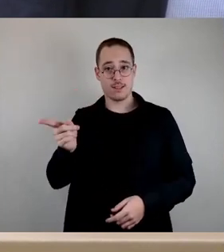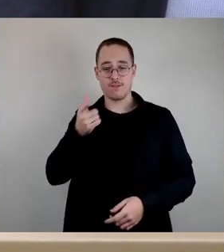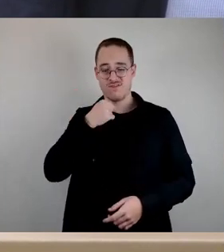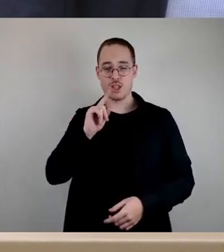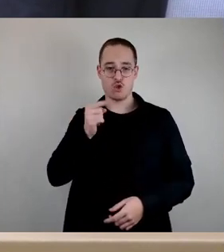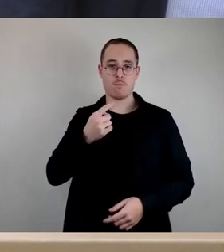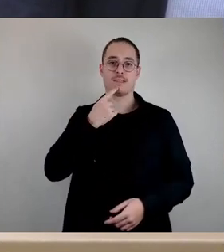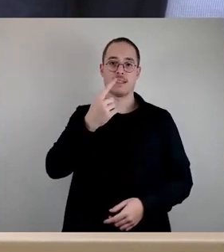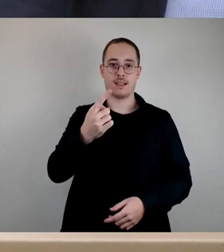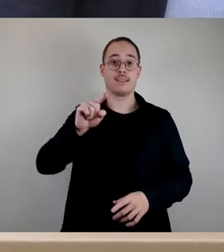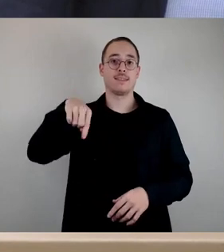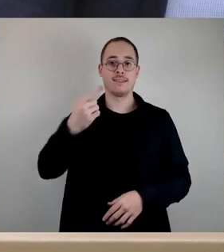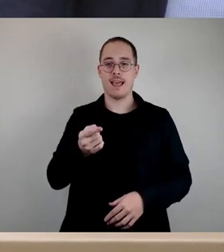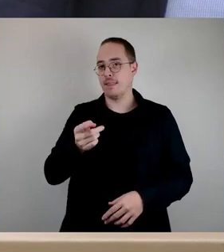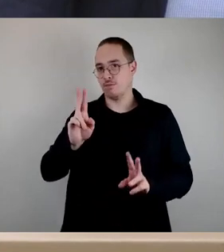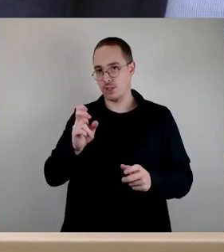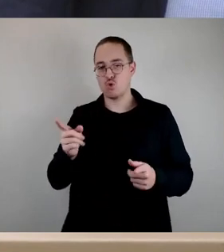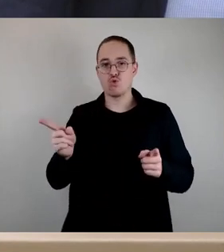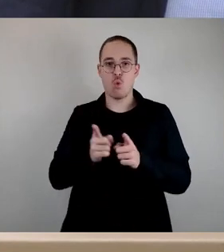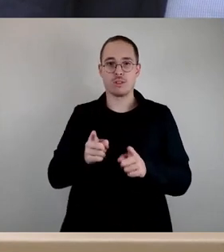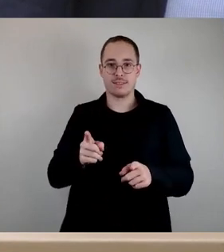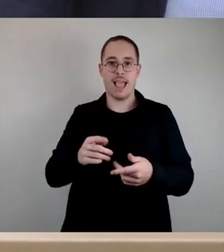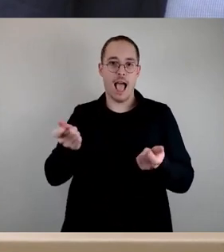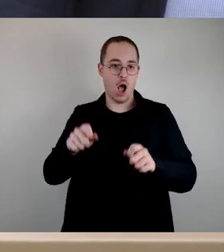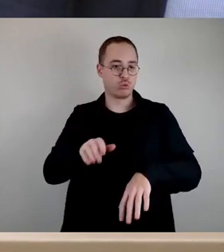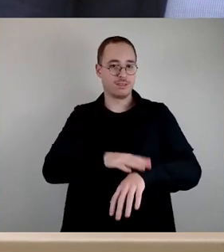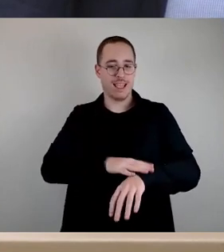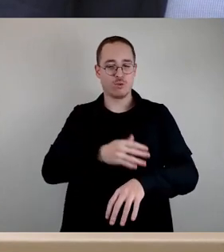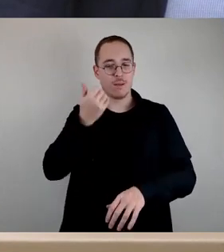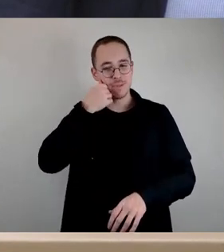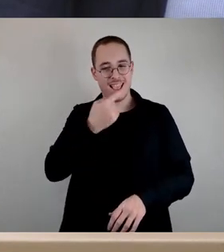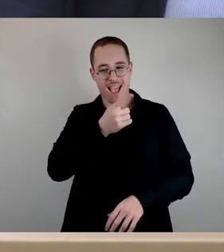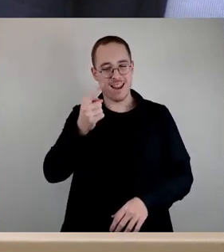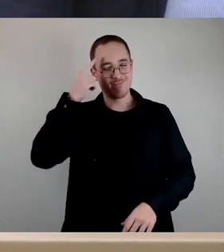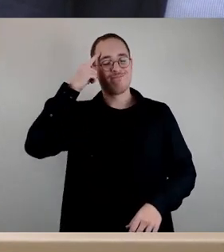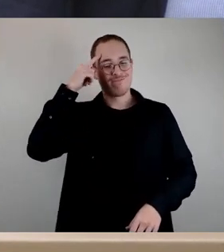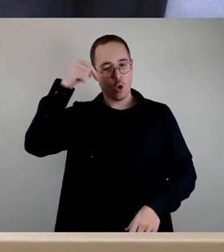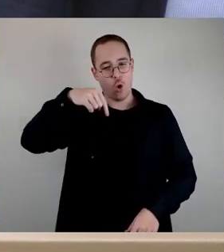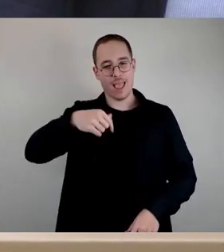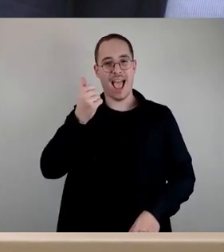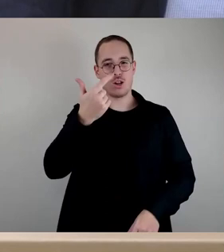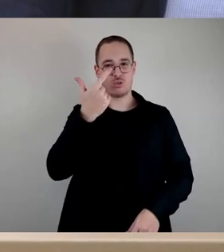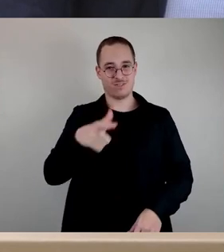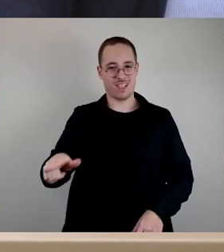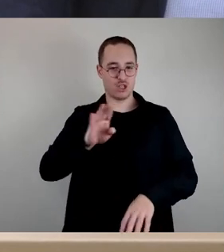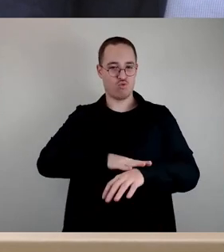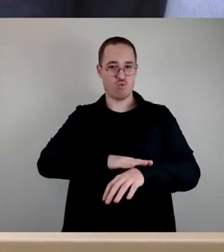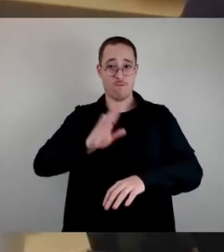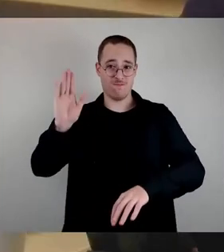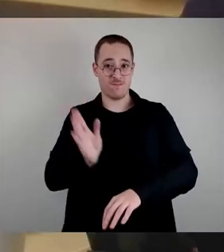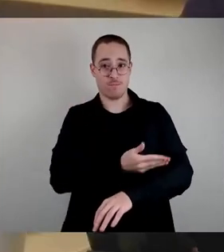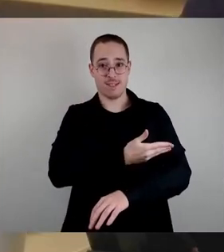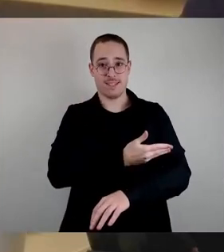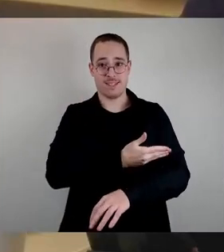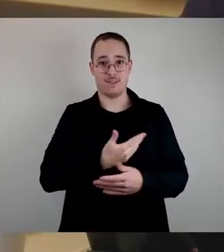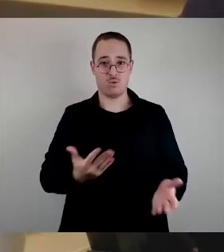haben wir bitte alle im Blick, dass heute 21 Uhr schon Schluss ist. So, bitte Frau Krause. Ja,